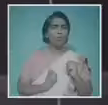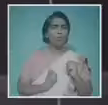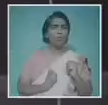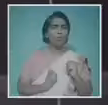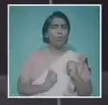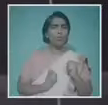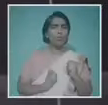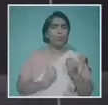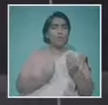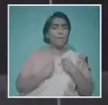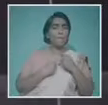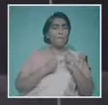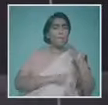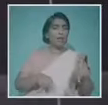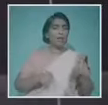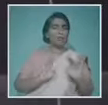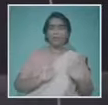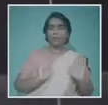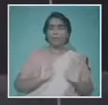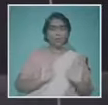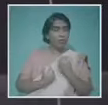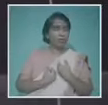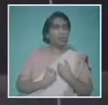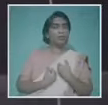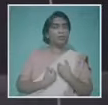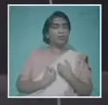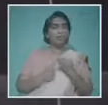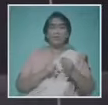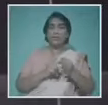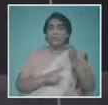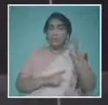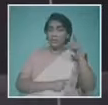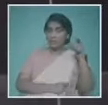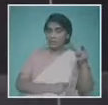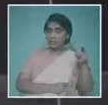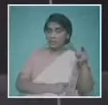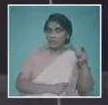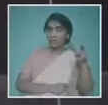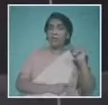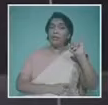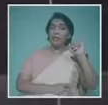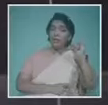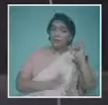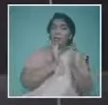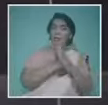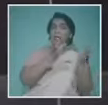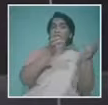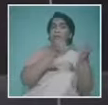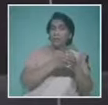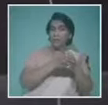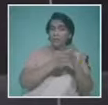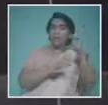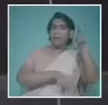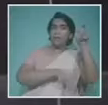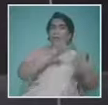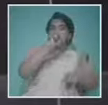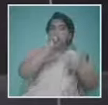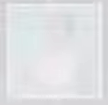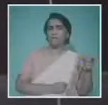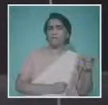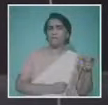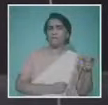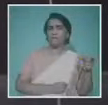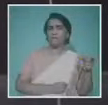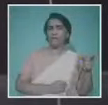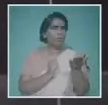ආවේ? මේක ආවේ පාර්ලිමේන්තුවෙන් නෙමෙයි. මේක ආවේ ජනාධිපතිවරයාගේ සමහර කමිටු වල නොයෙකුත් පුද්ගලයන්ට මේක දීලා